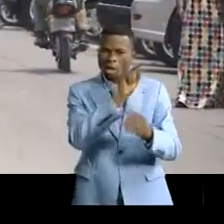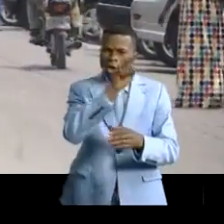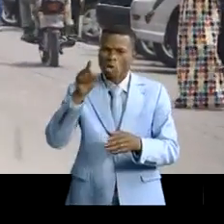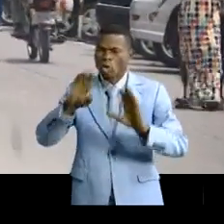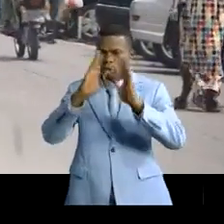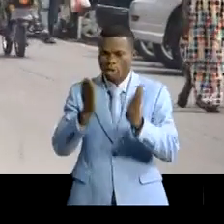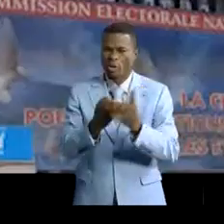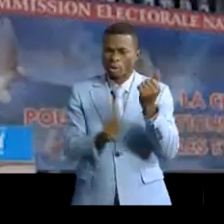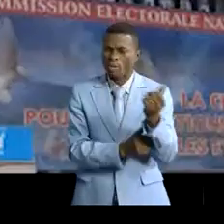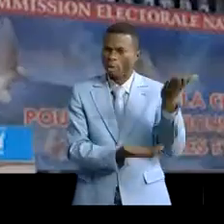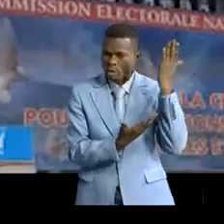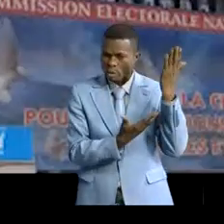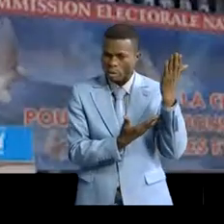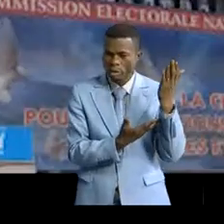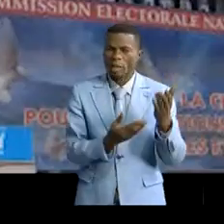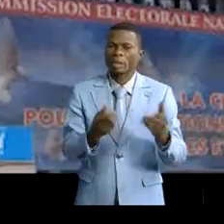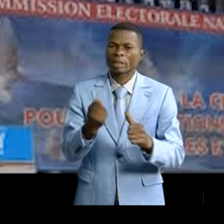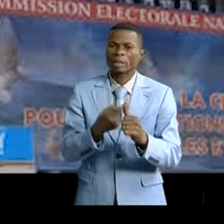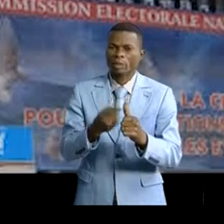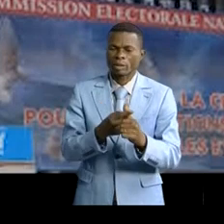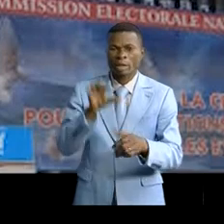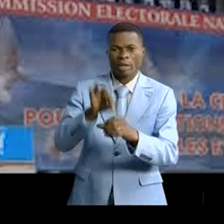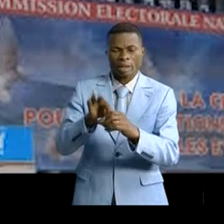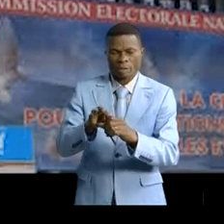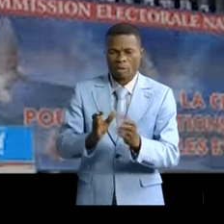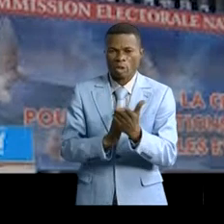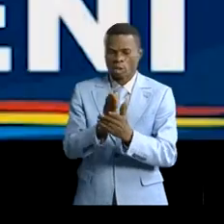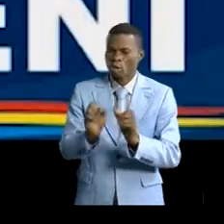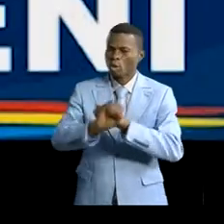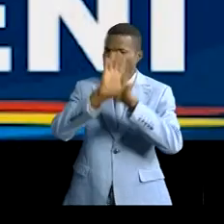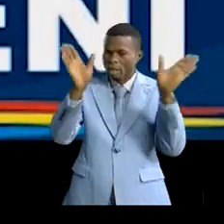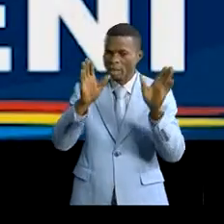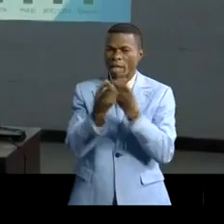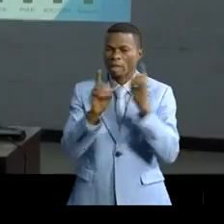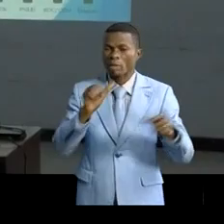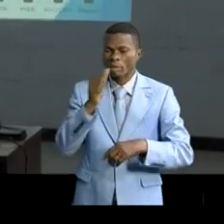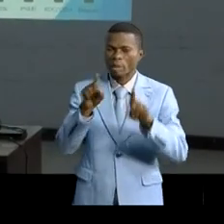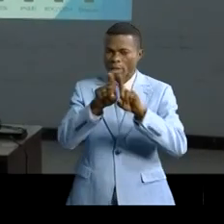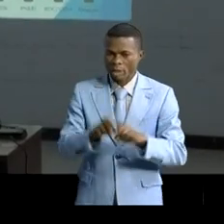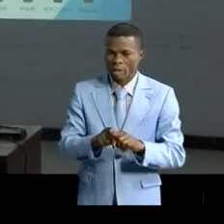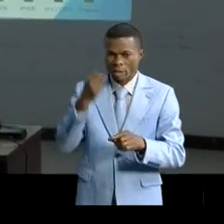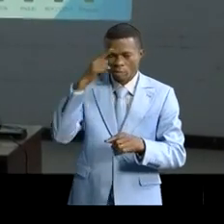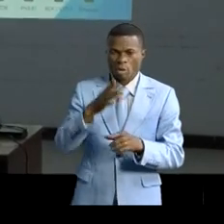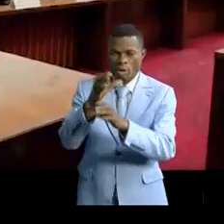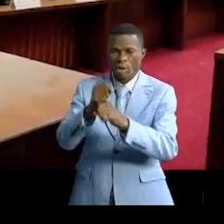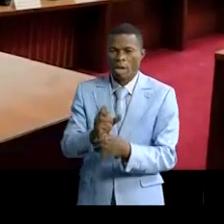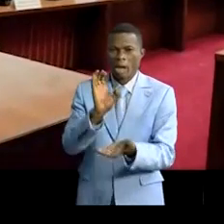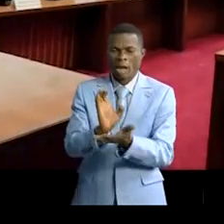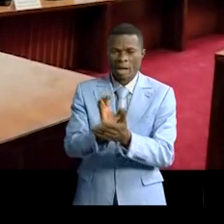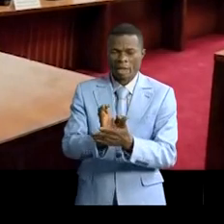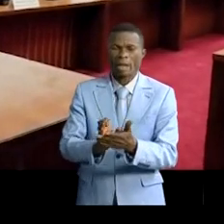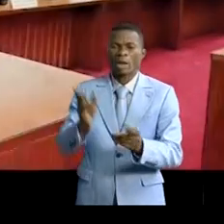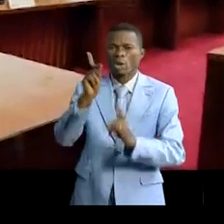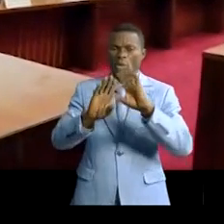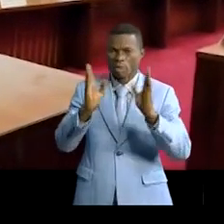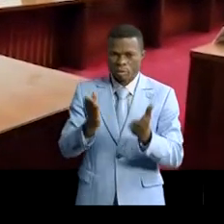s'avère indispensable pour non seulement des élections crédibles, transparentes et démocratiques, mais aussi pour l'acquisition d'une carte d'identité